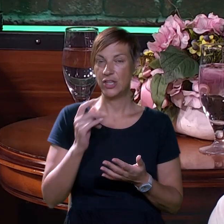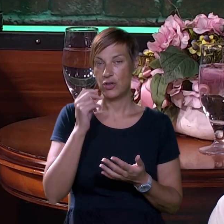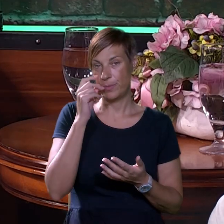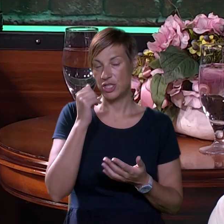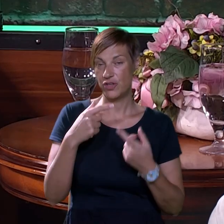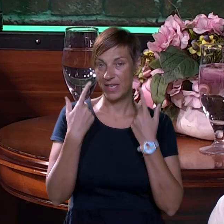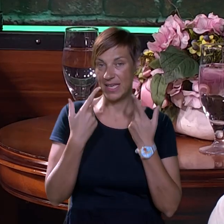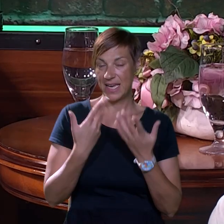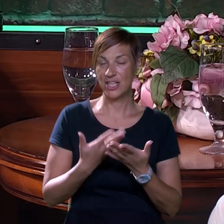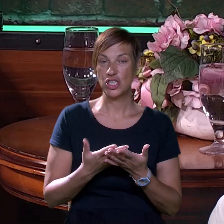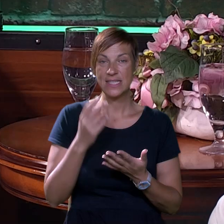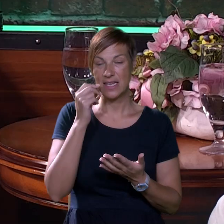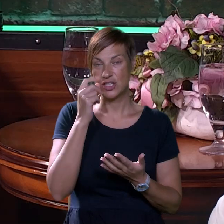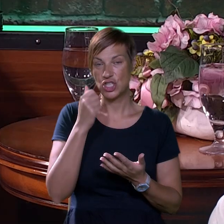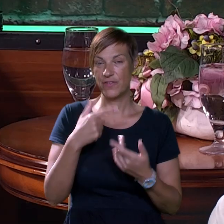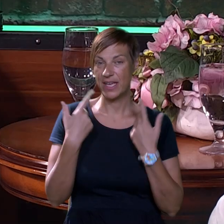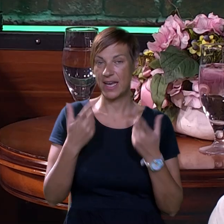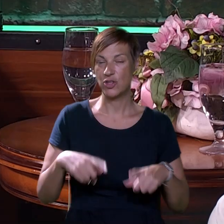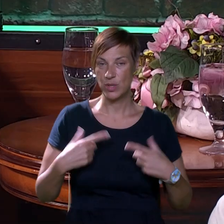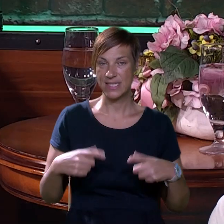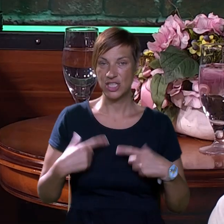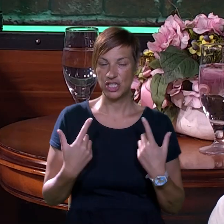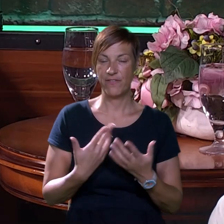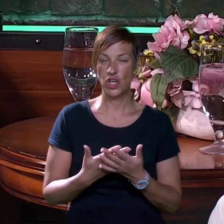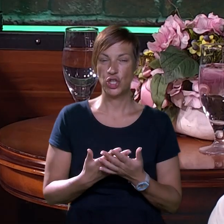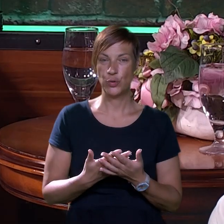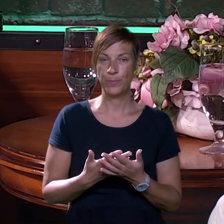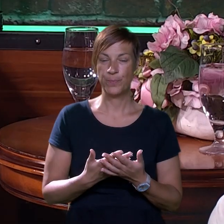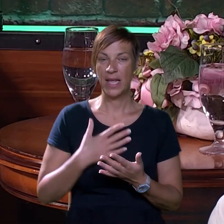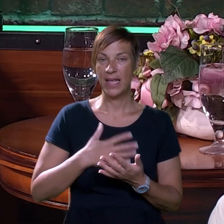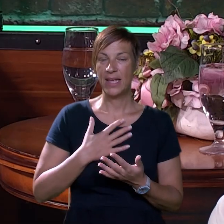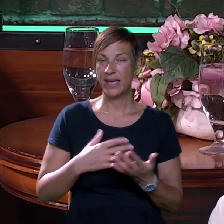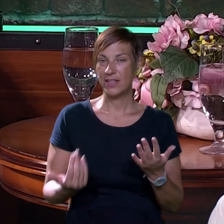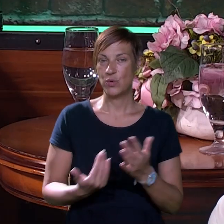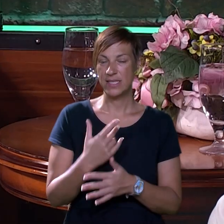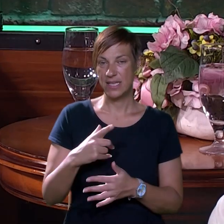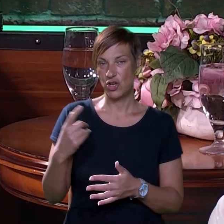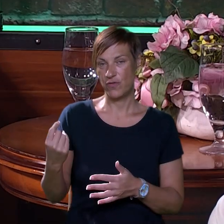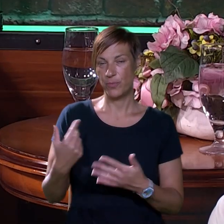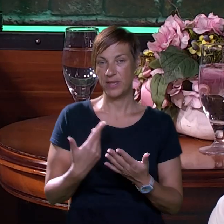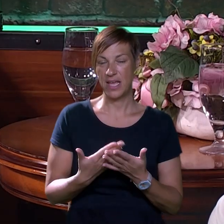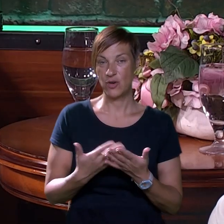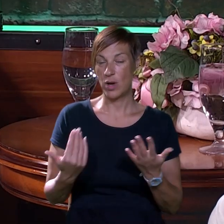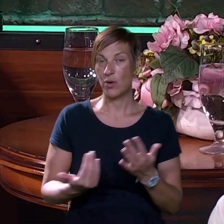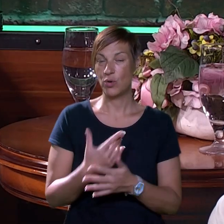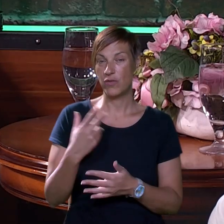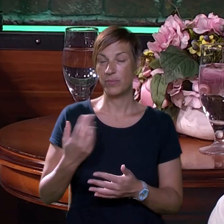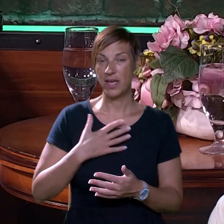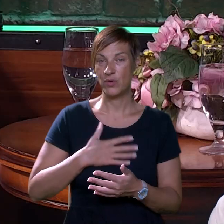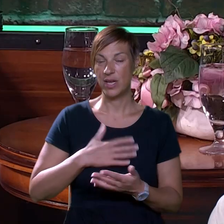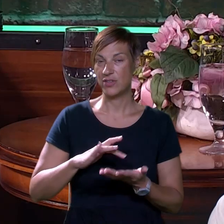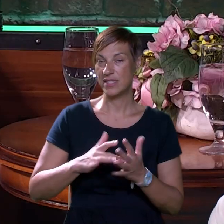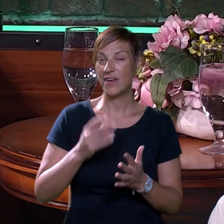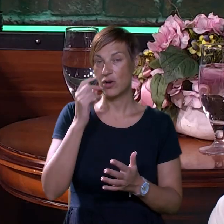Dobar čovjek je radostan čovjek. Raduje se životu, raduje se novom danu, a u tom novom danu